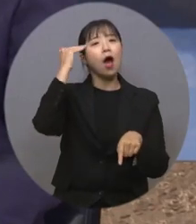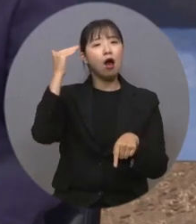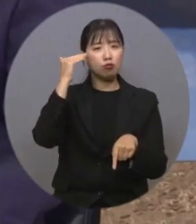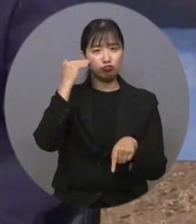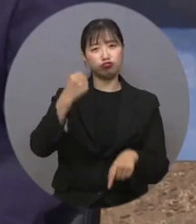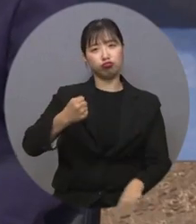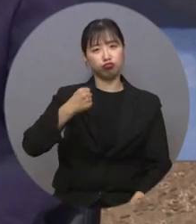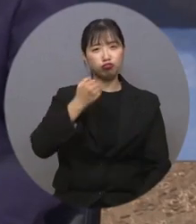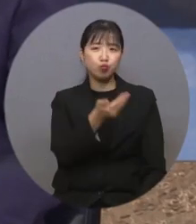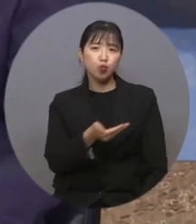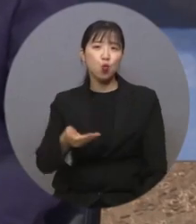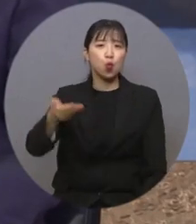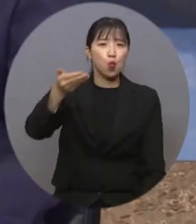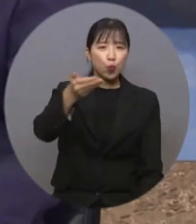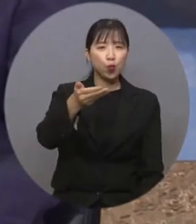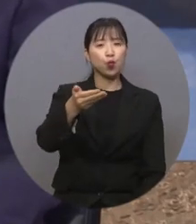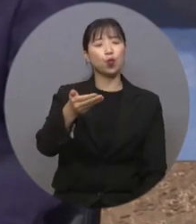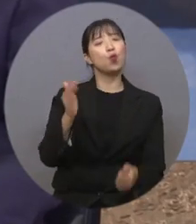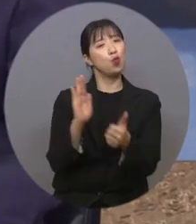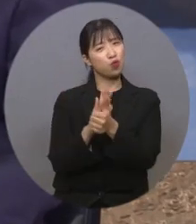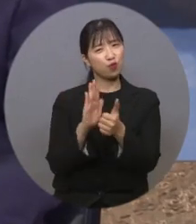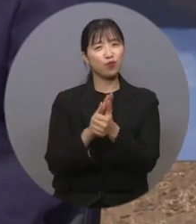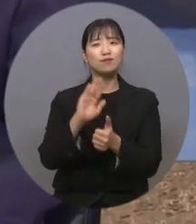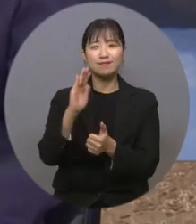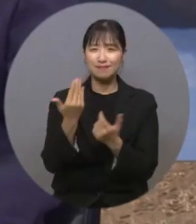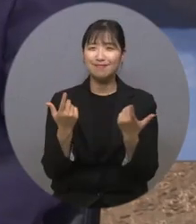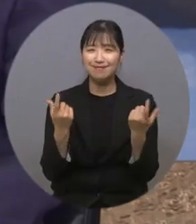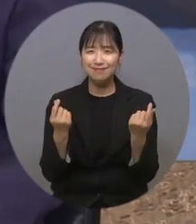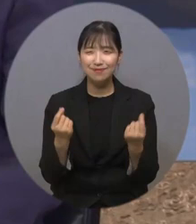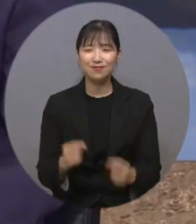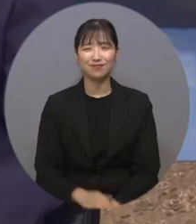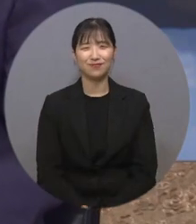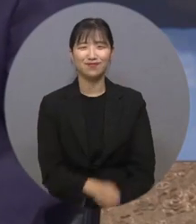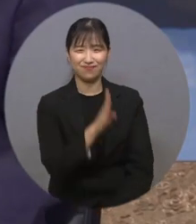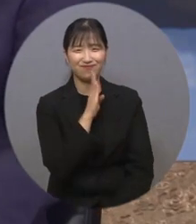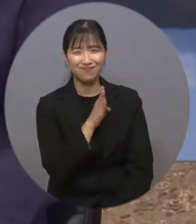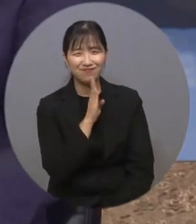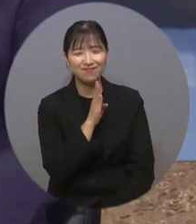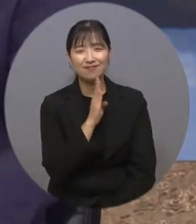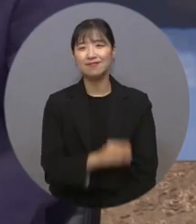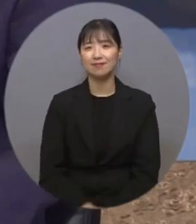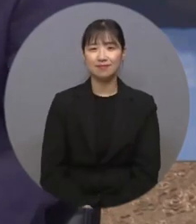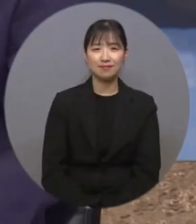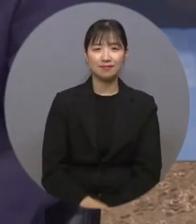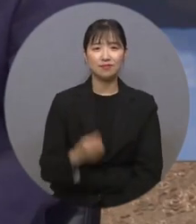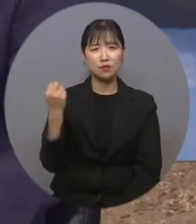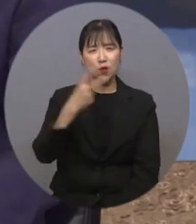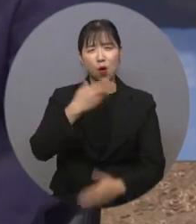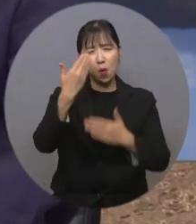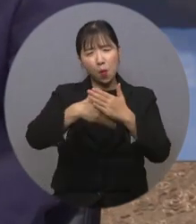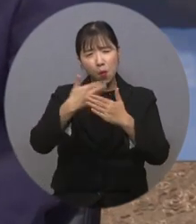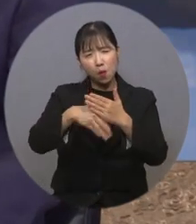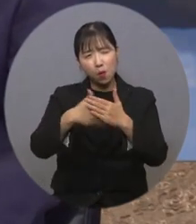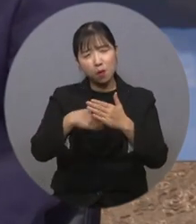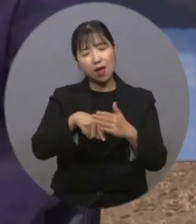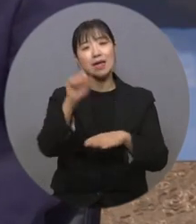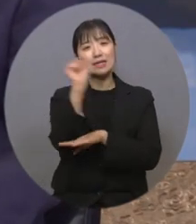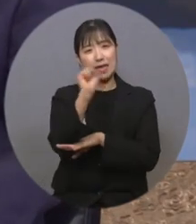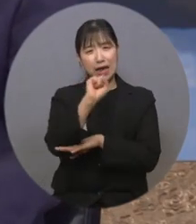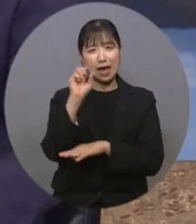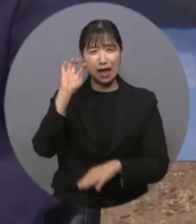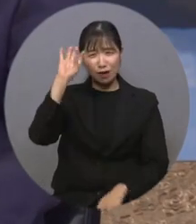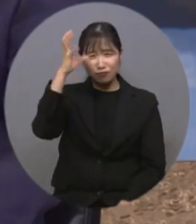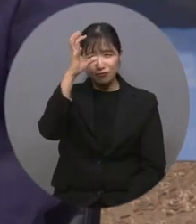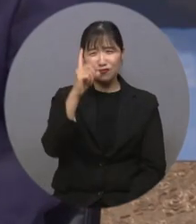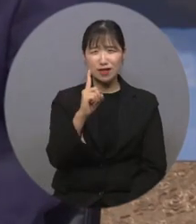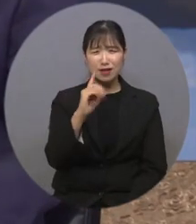위상을 높이는 데도 크게 일조를 하고 계신 것 같습니다. 네, 맞습니다. 네. 또 내구연이 지난 이런 구급차들을